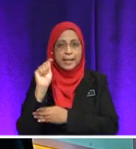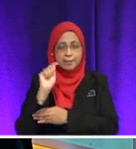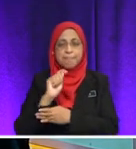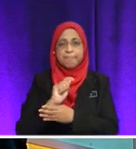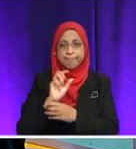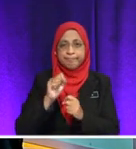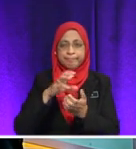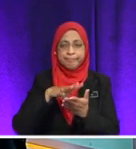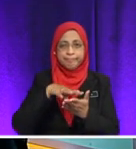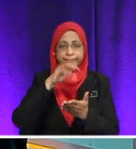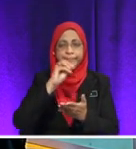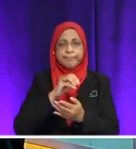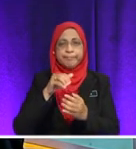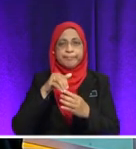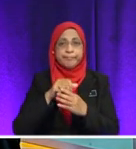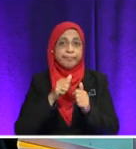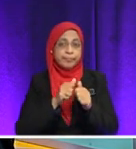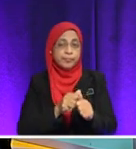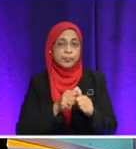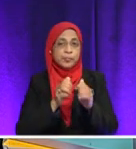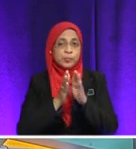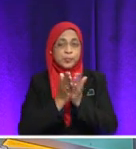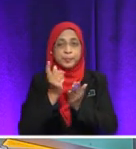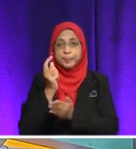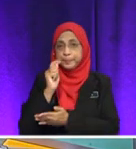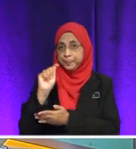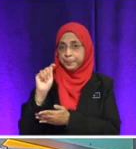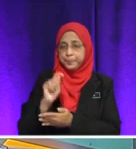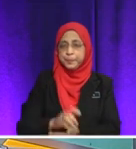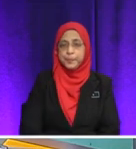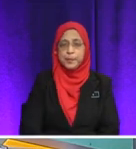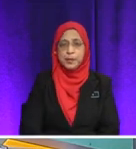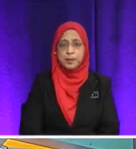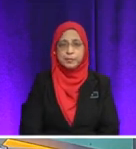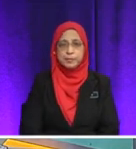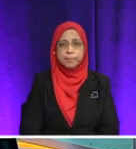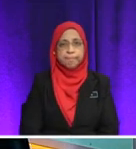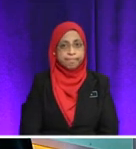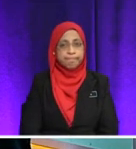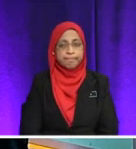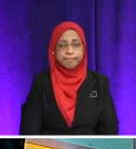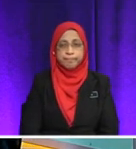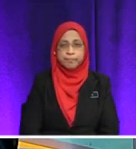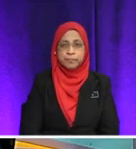fundamental bagi eee lukisan isometri lah Oke jadi